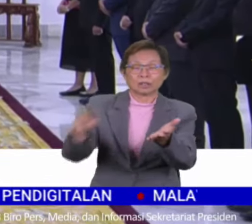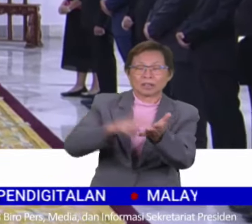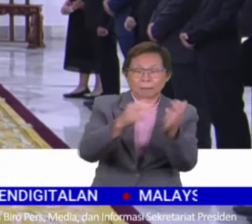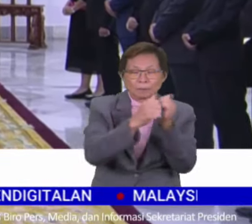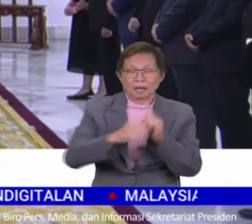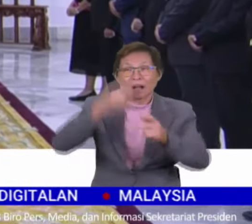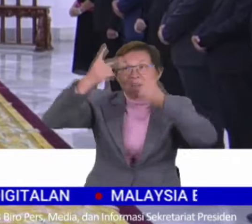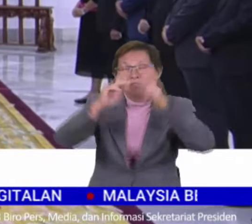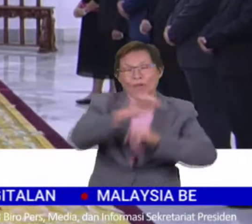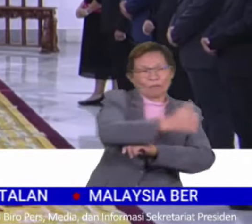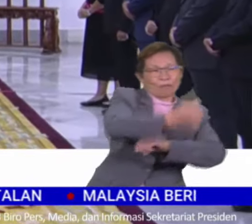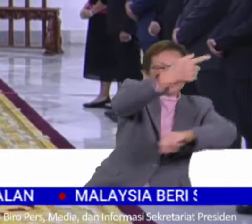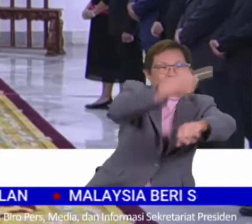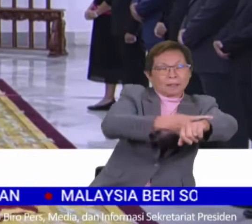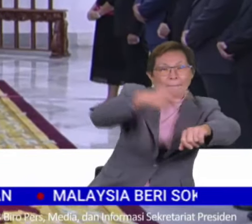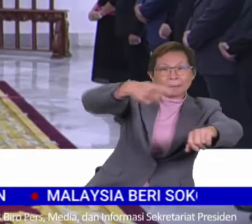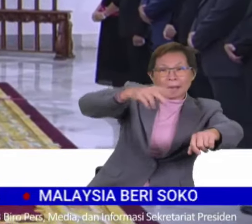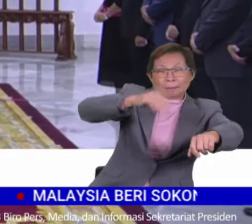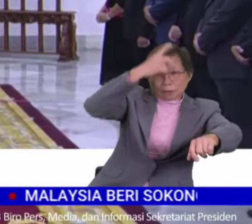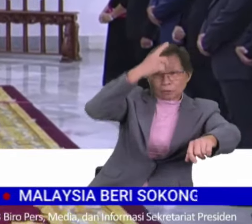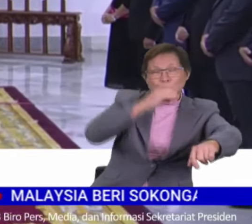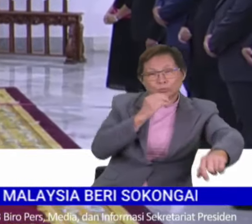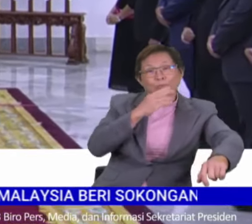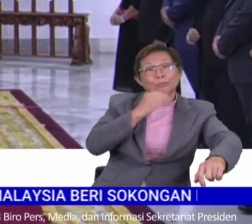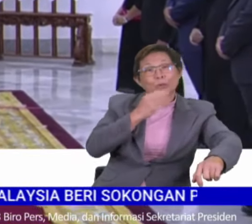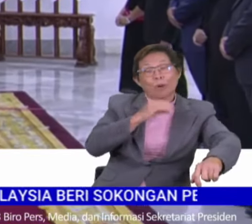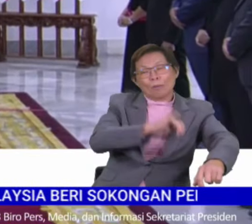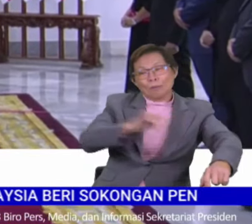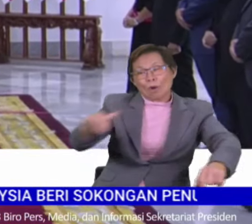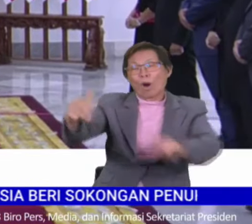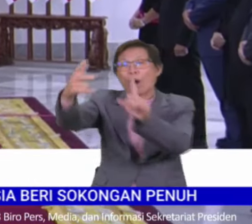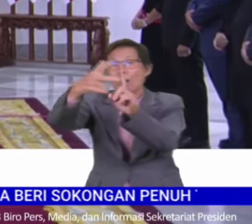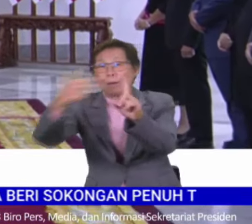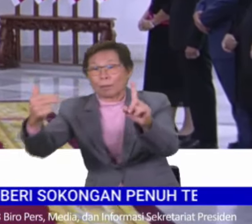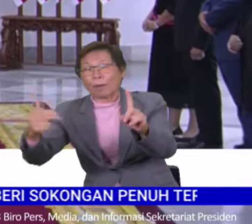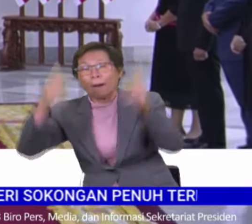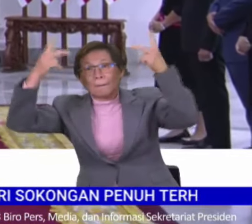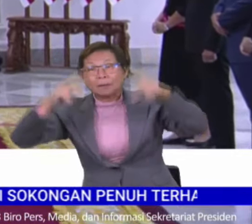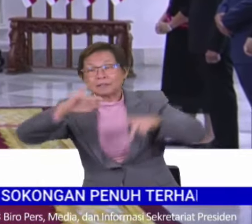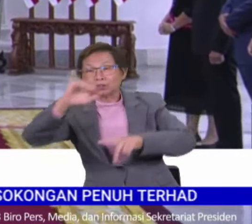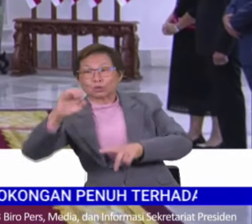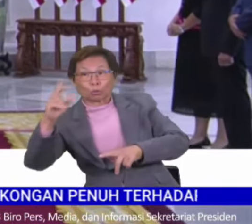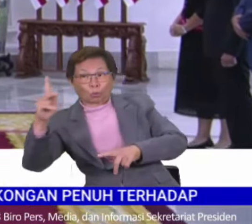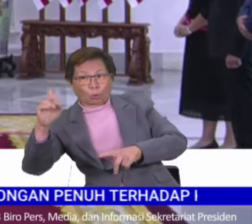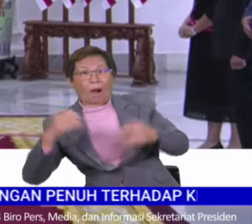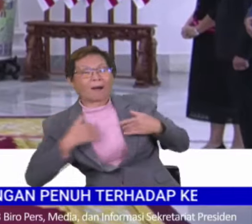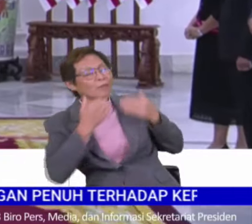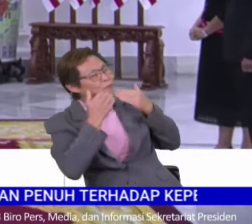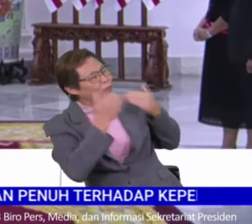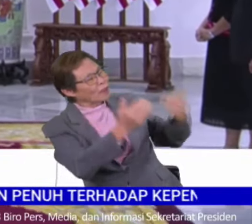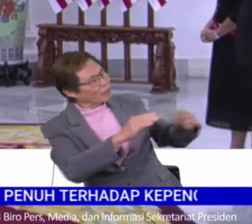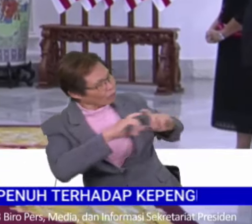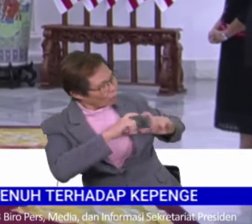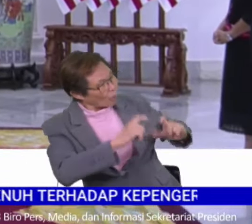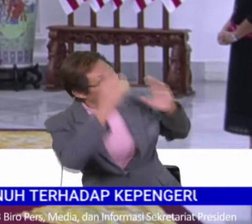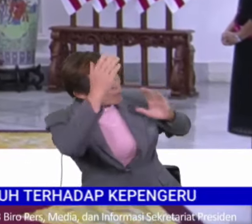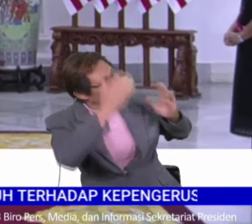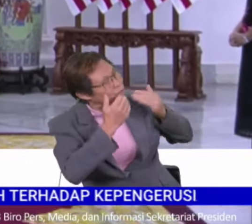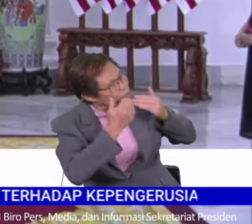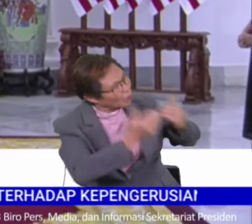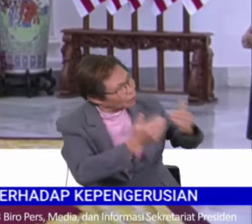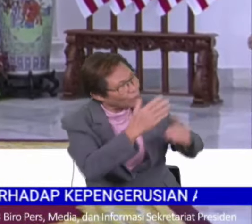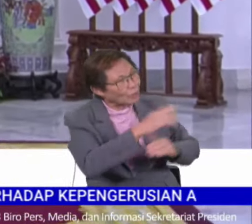lawatan sulung Perdana Menteri Datuk Seri Anwar Ibrahim ke Indonesia. Dalam pada itu, Presiden Jokowi turut menghargai komitmen negara